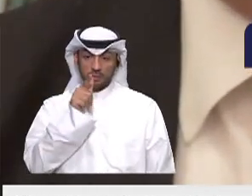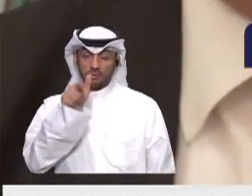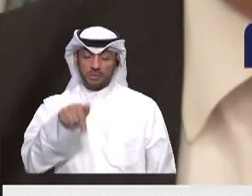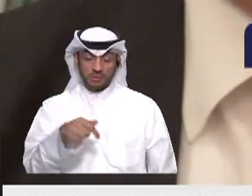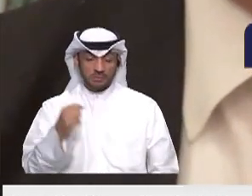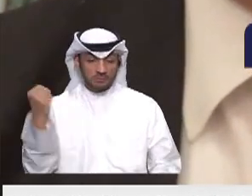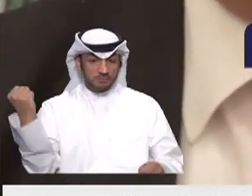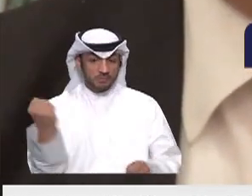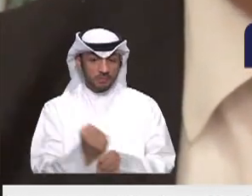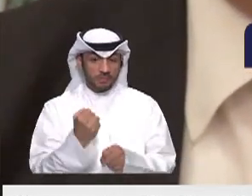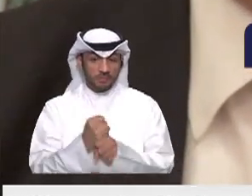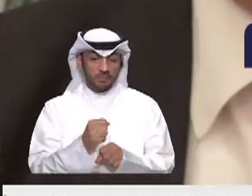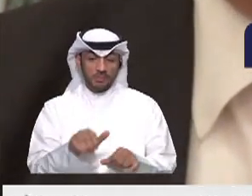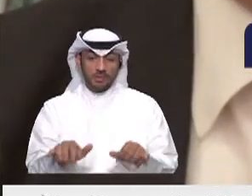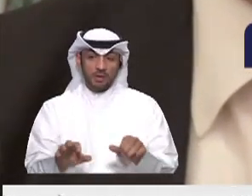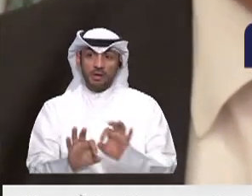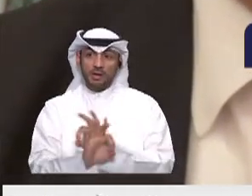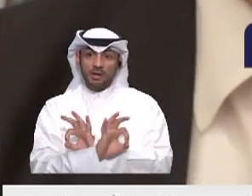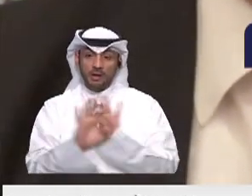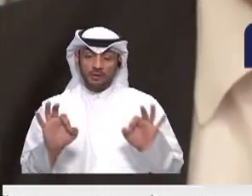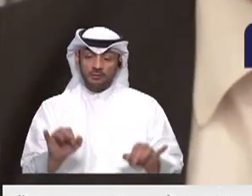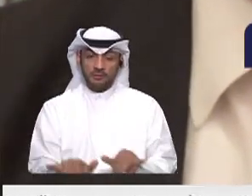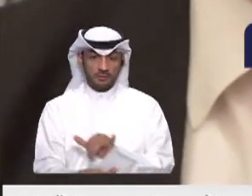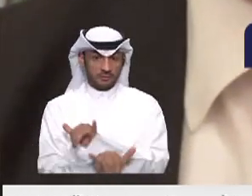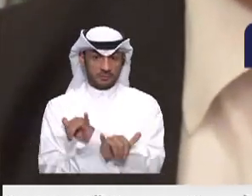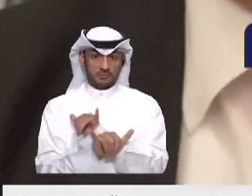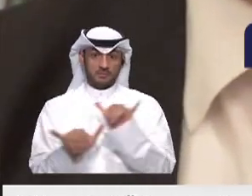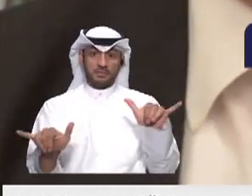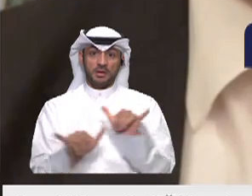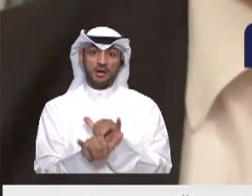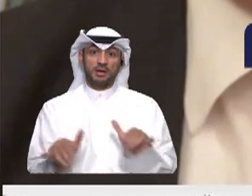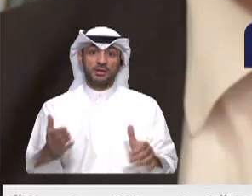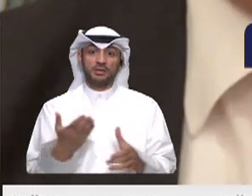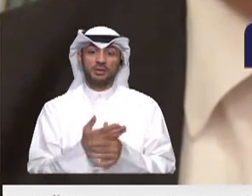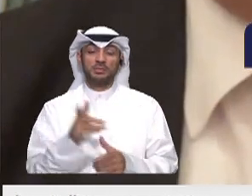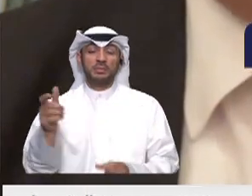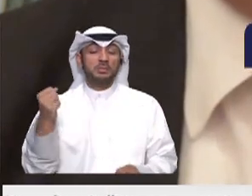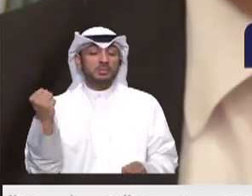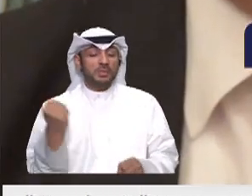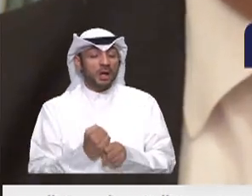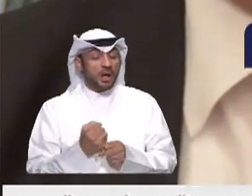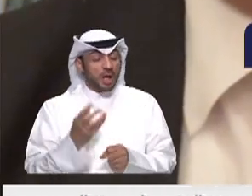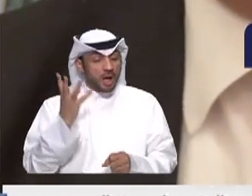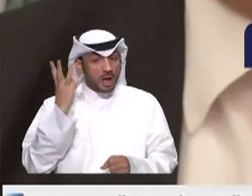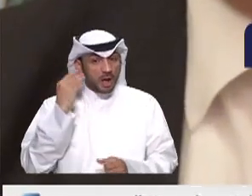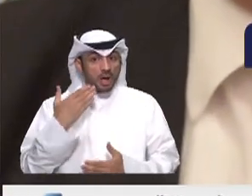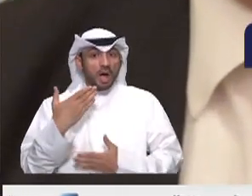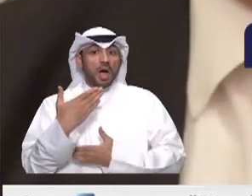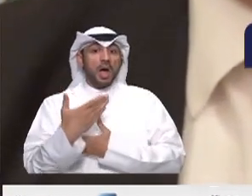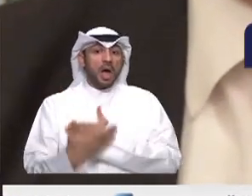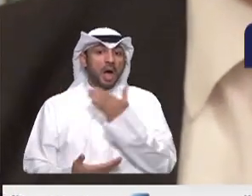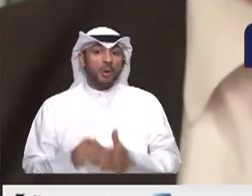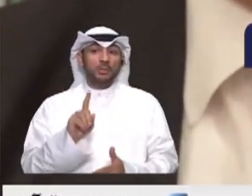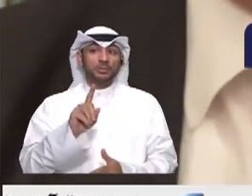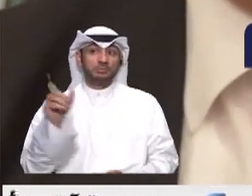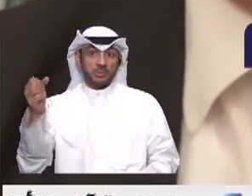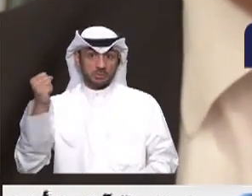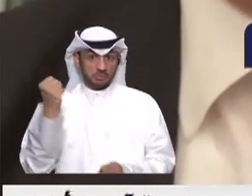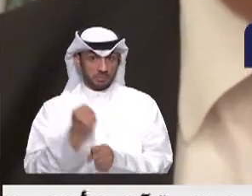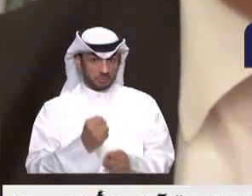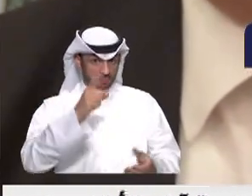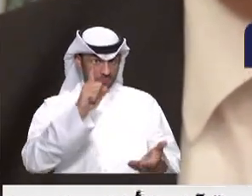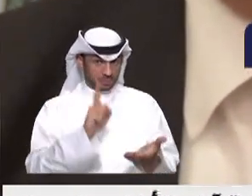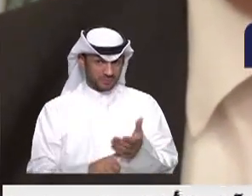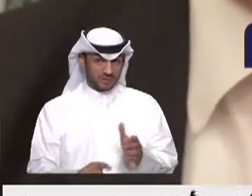الكافية لاتخاذ مبادرات وأن يكون لديها دور هام وفعال. وجدنا أنها